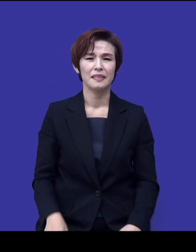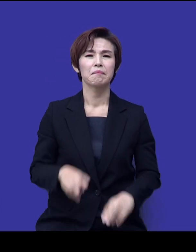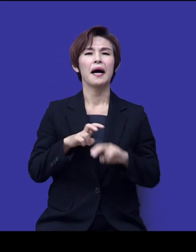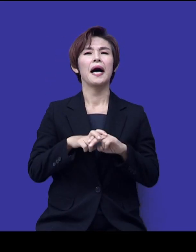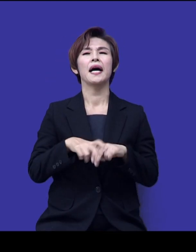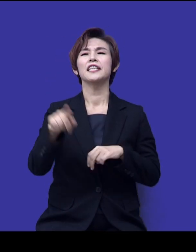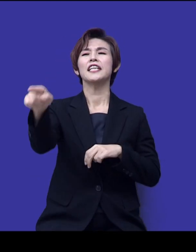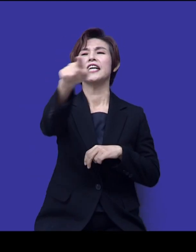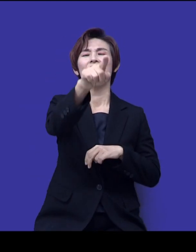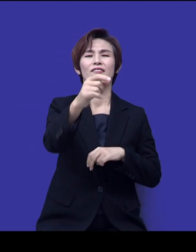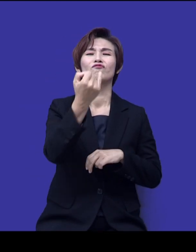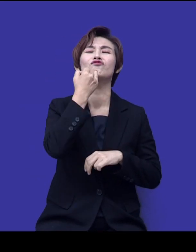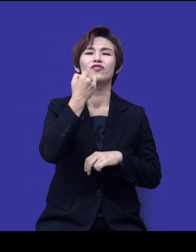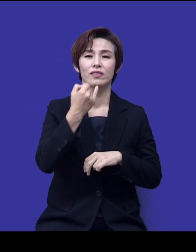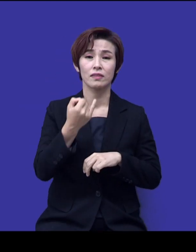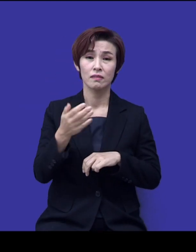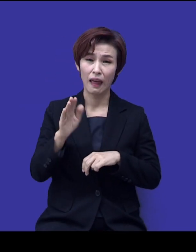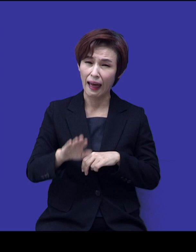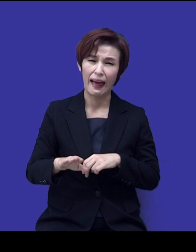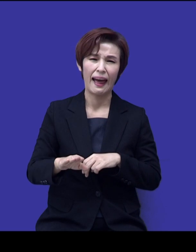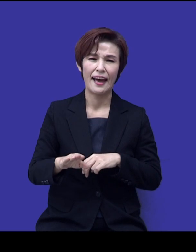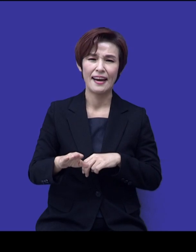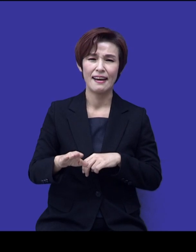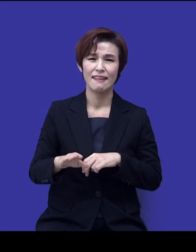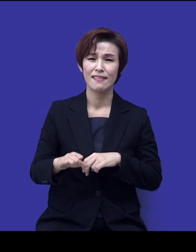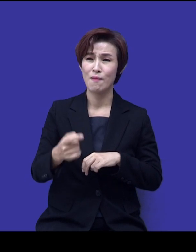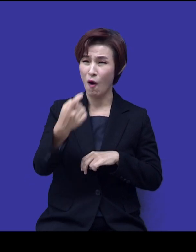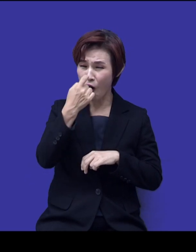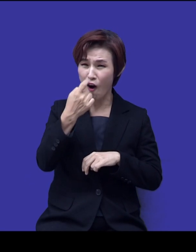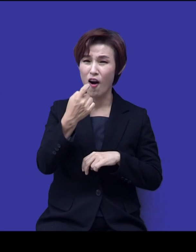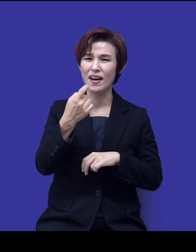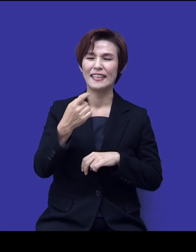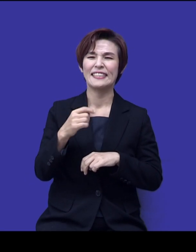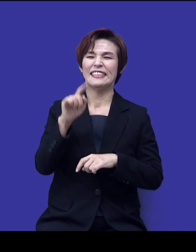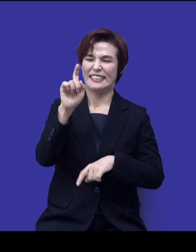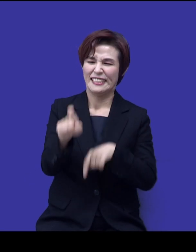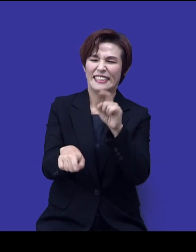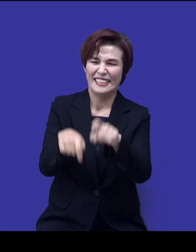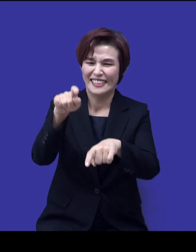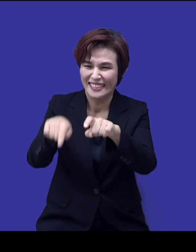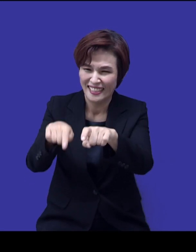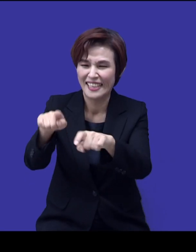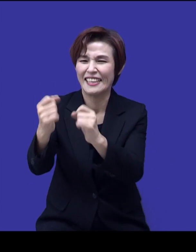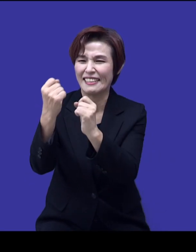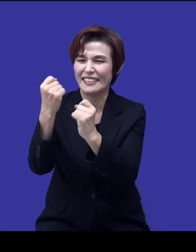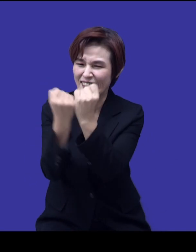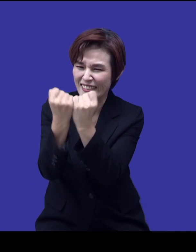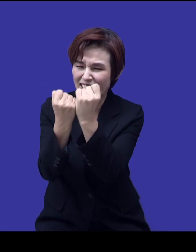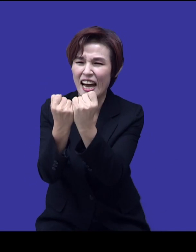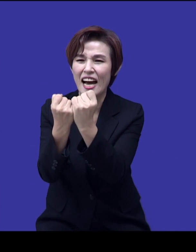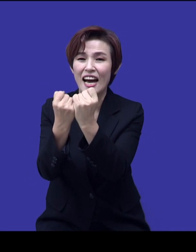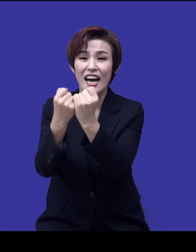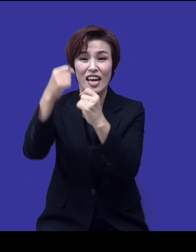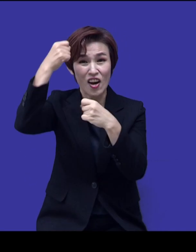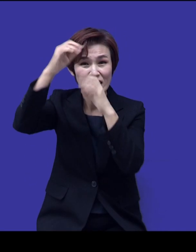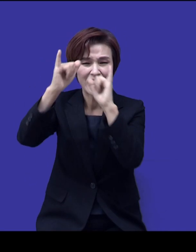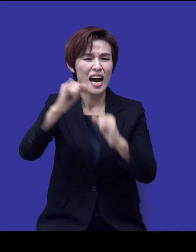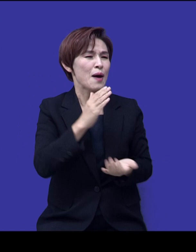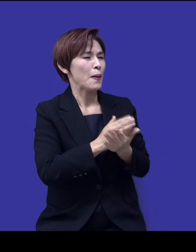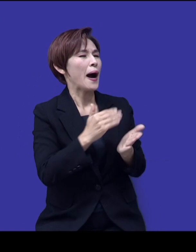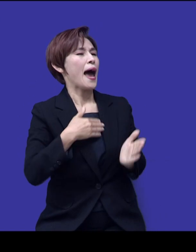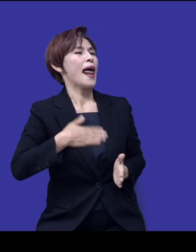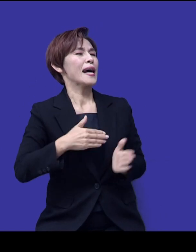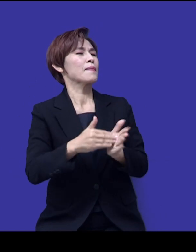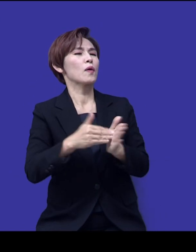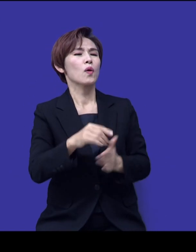멀리서. 네네네. 근데 그렇게 해서 안 된다고 기쁘게 막 꾸역꾸역 가요. 아, 가요. 예. 그 가면 연기자들이 됐으니까 말하지 마세요. 거기서만 좀